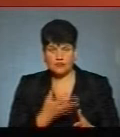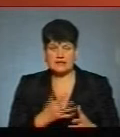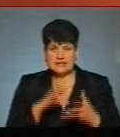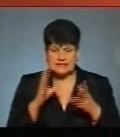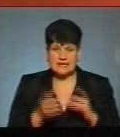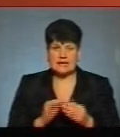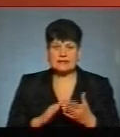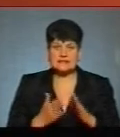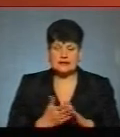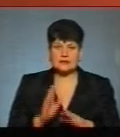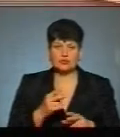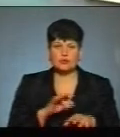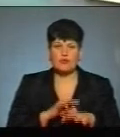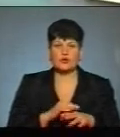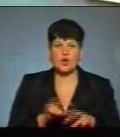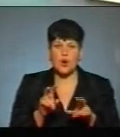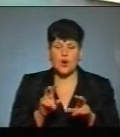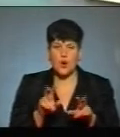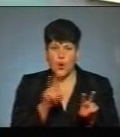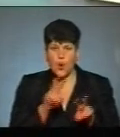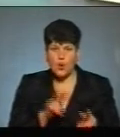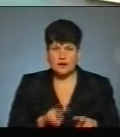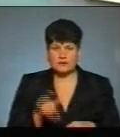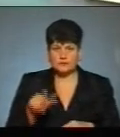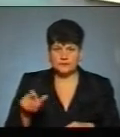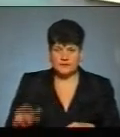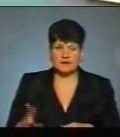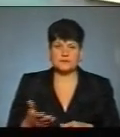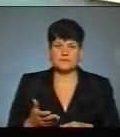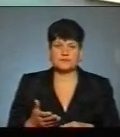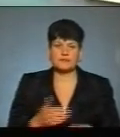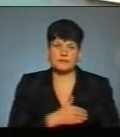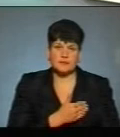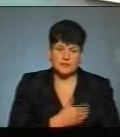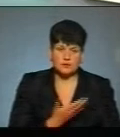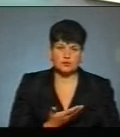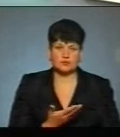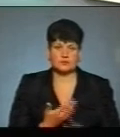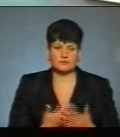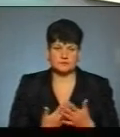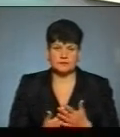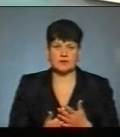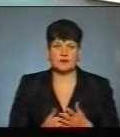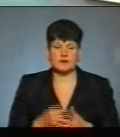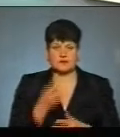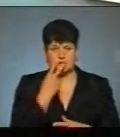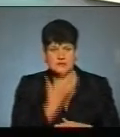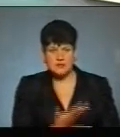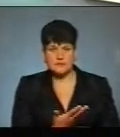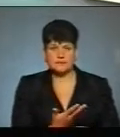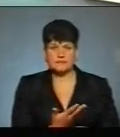будуть проводити огляд пацієнта, вимірювання температури, огляд пацієнта, клінічні симптоми, клінічні ознаки,